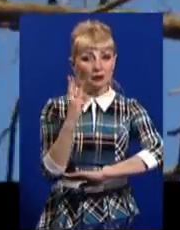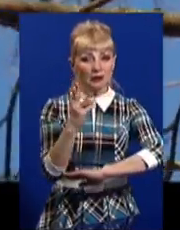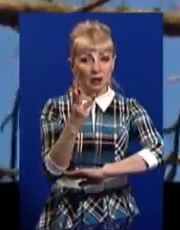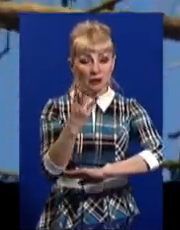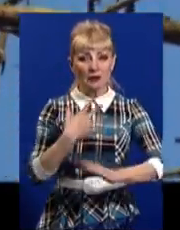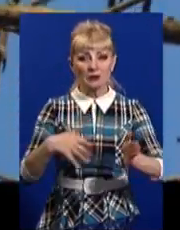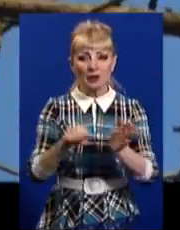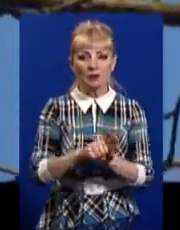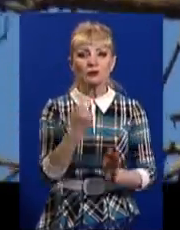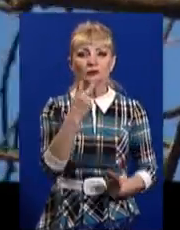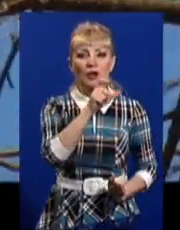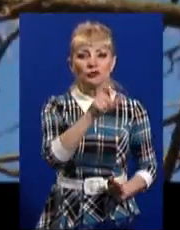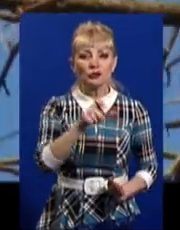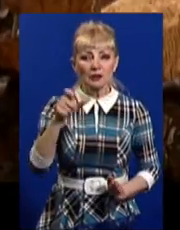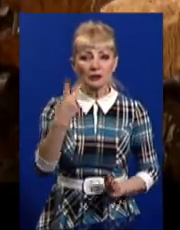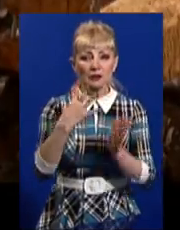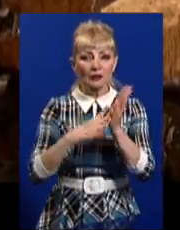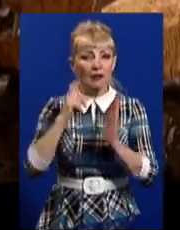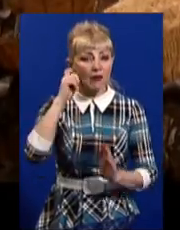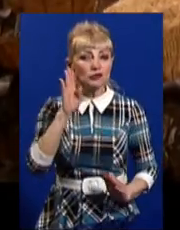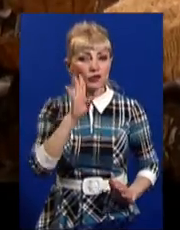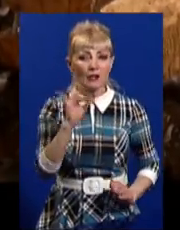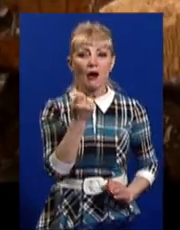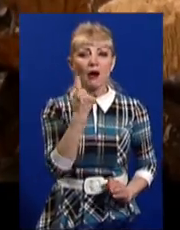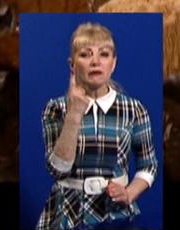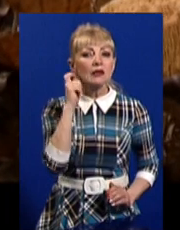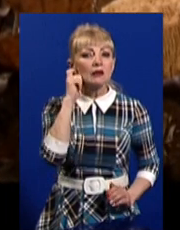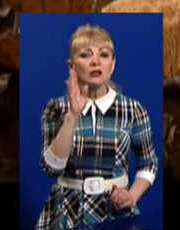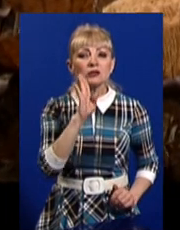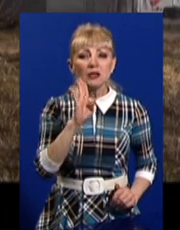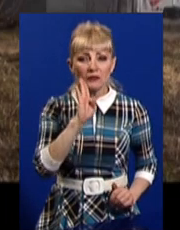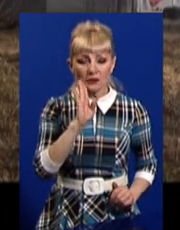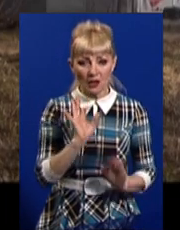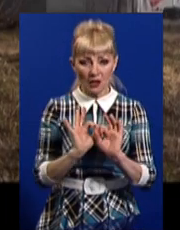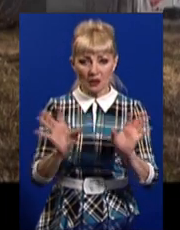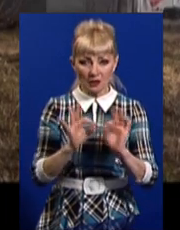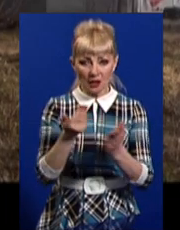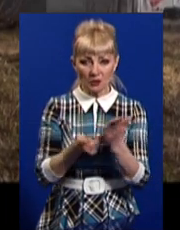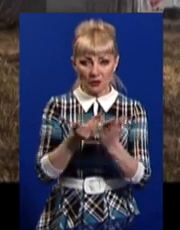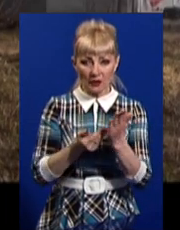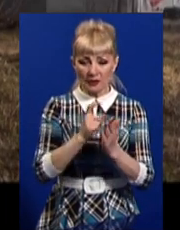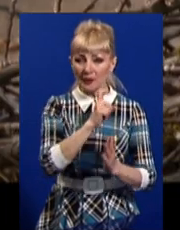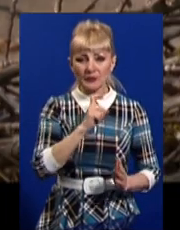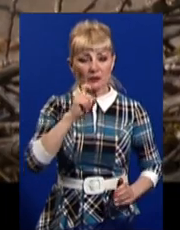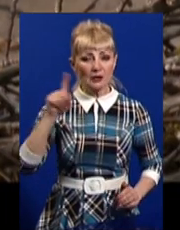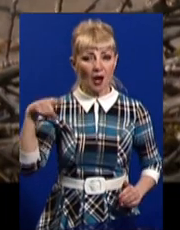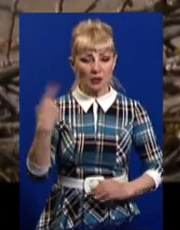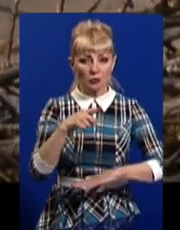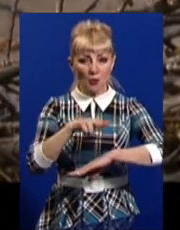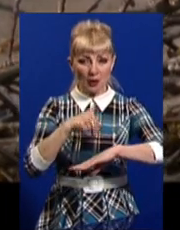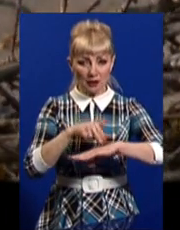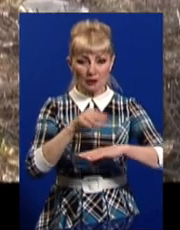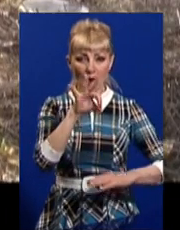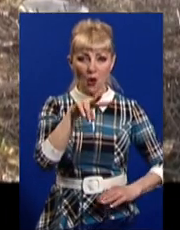від падіння дерева загинули 2 людей – 29-річна жінка та 11-річна дівчинка, розповіла речниця Вінницької обласної поліції